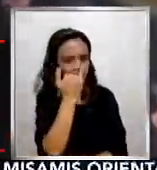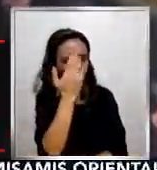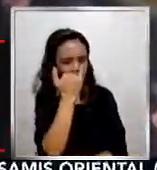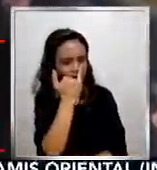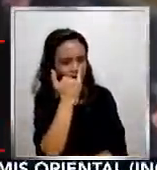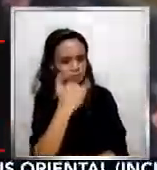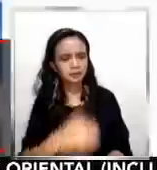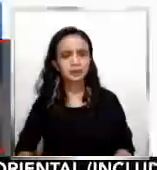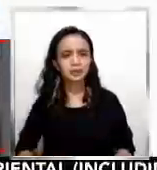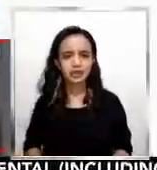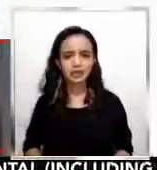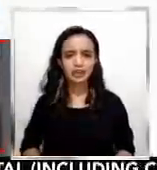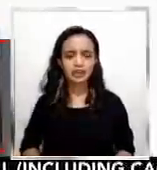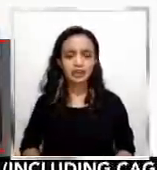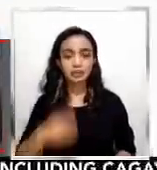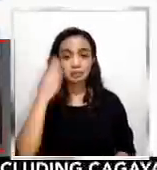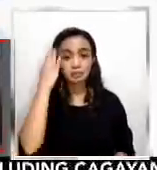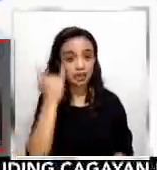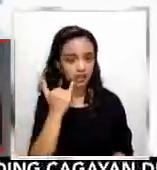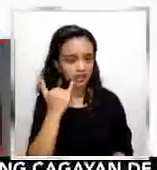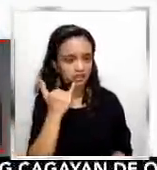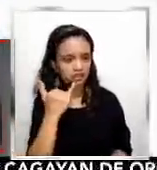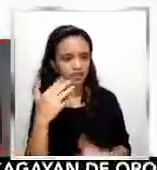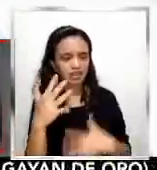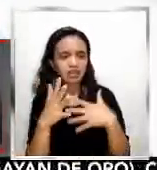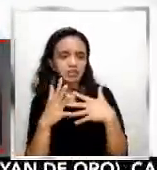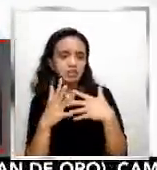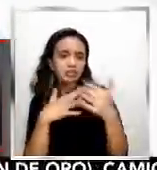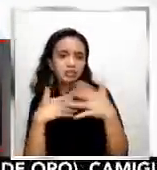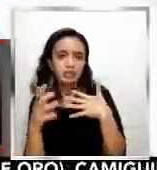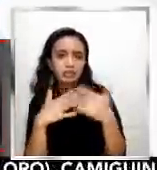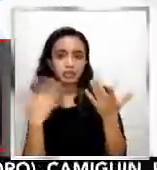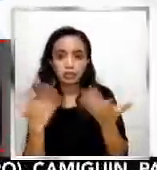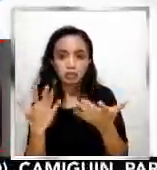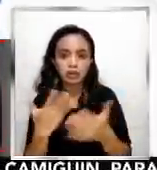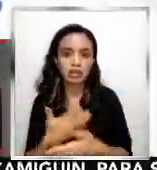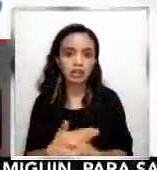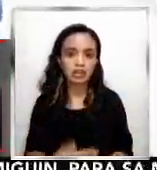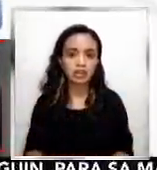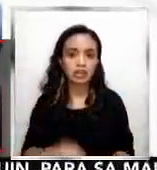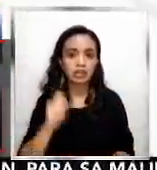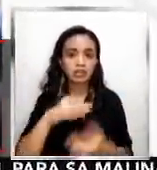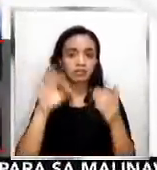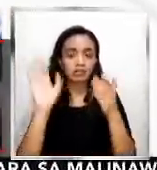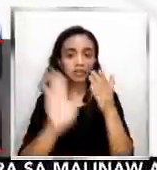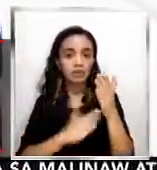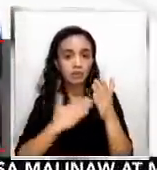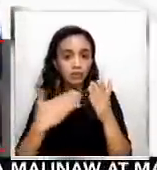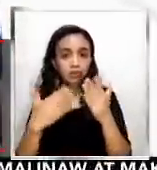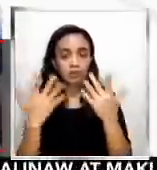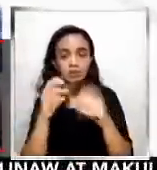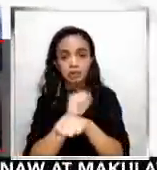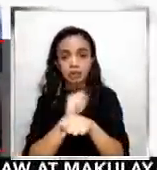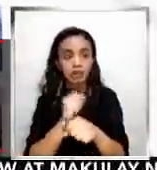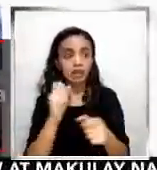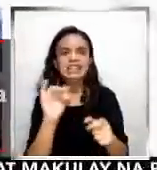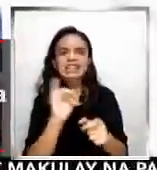Kasi kahit wala siyang grado, pag kumakanta siya, magpaturo siya sa amin yung English,